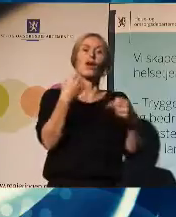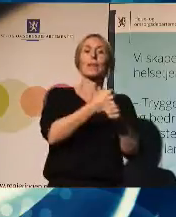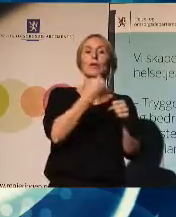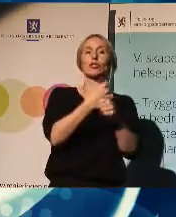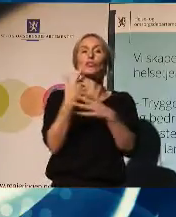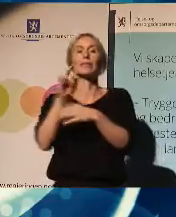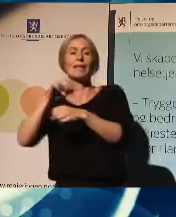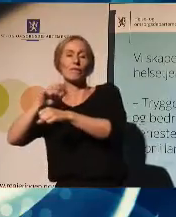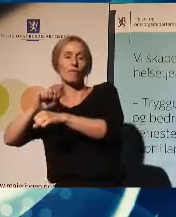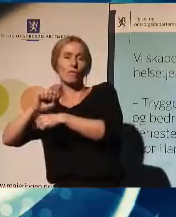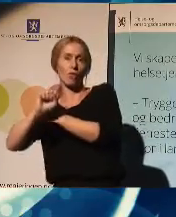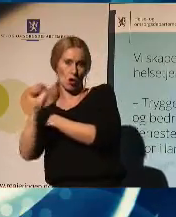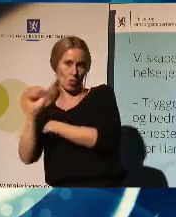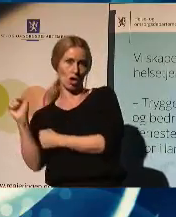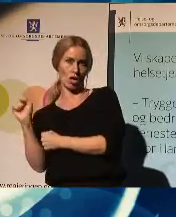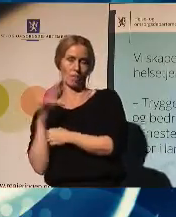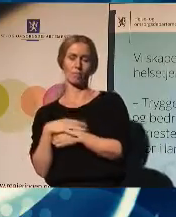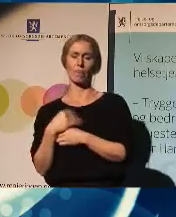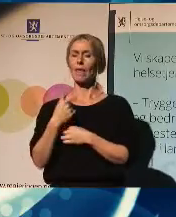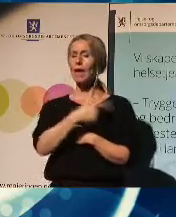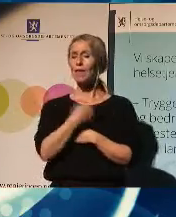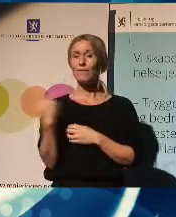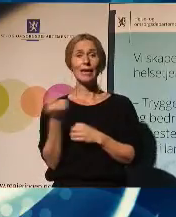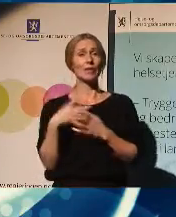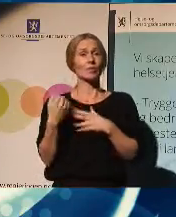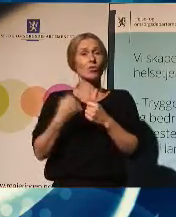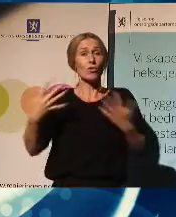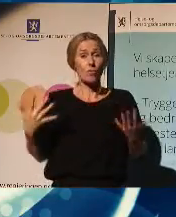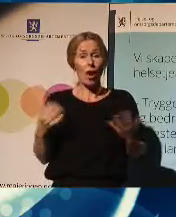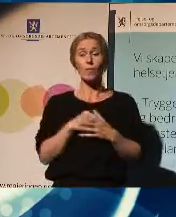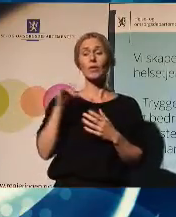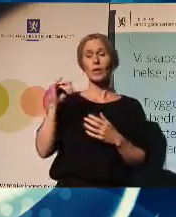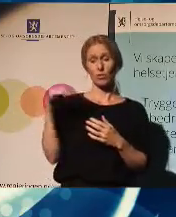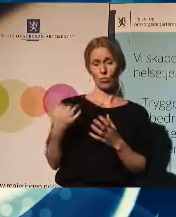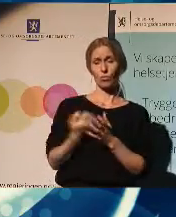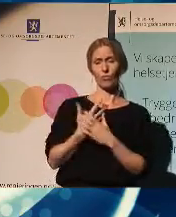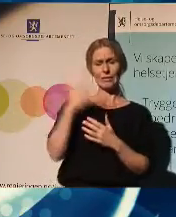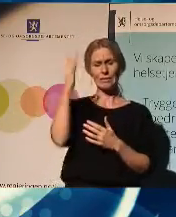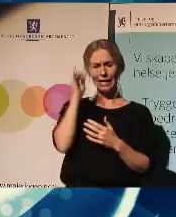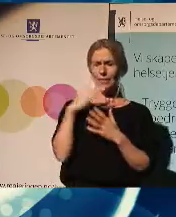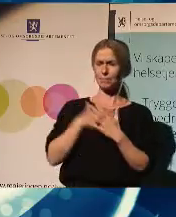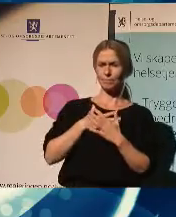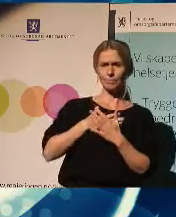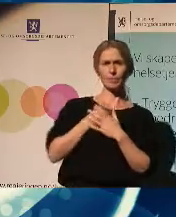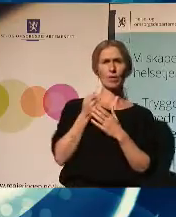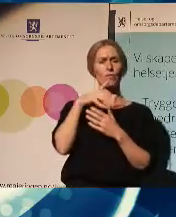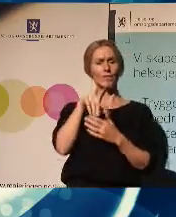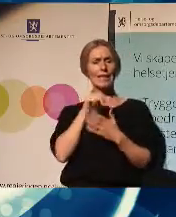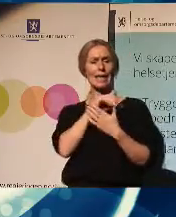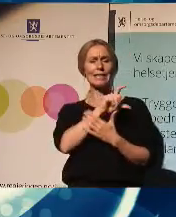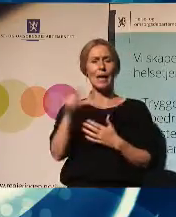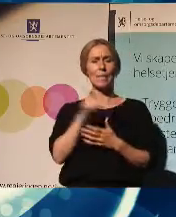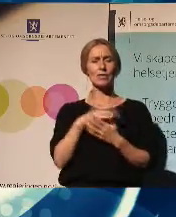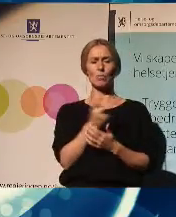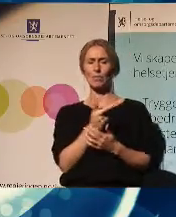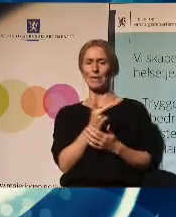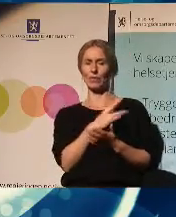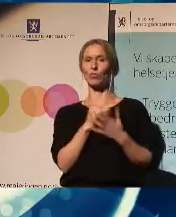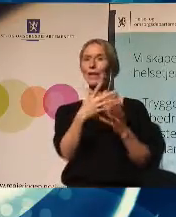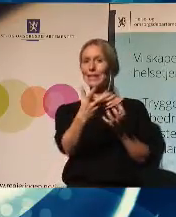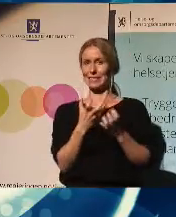Hva har så vi gjort? Vi bestemte oss for å finne et tema som kunne interessere oss begge, og vi visste at det var